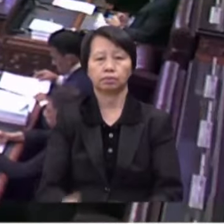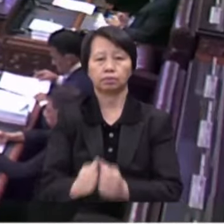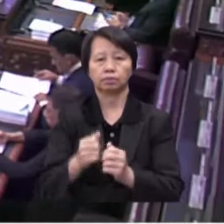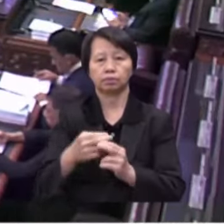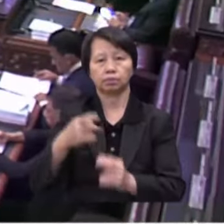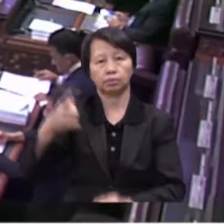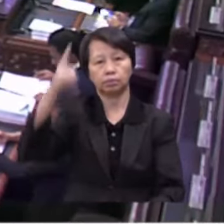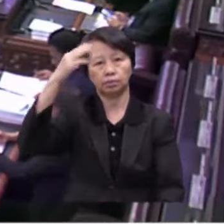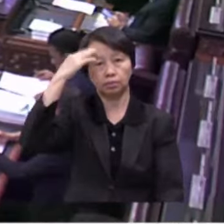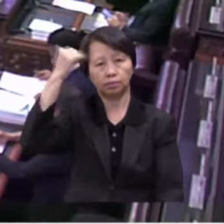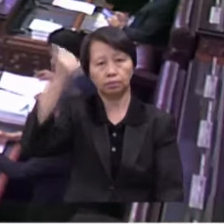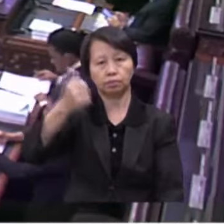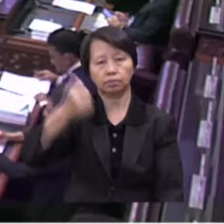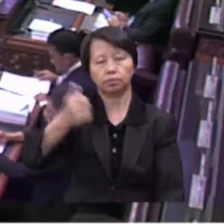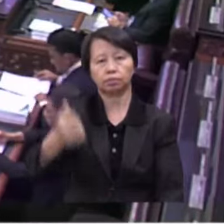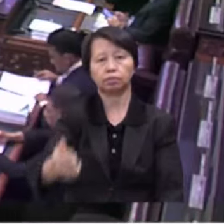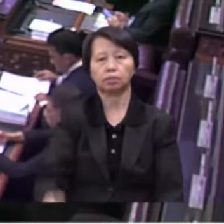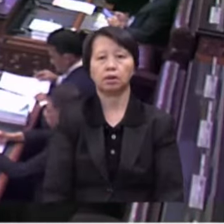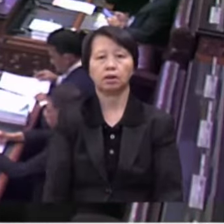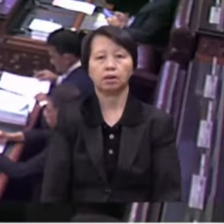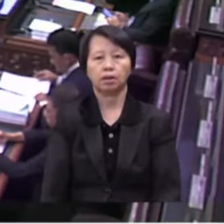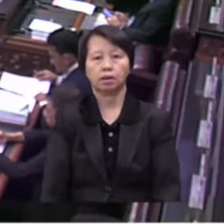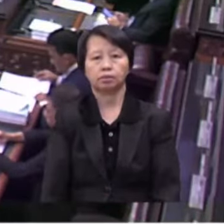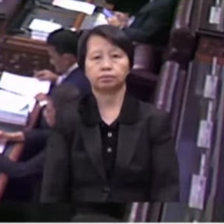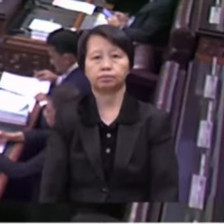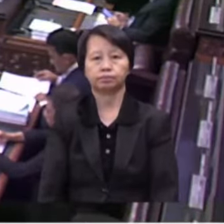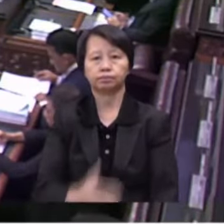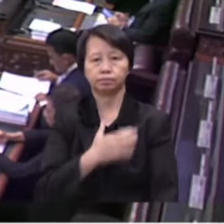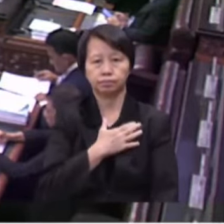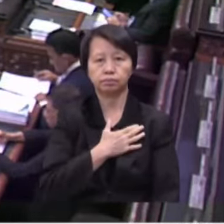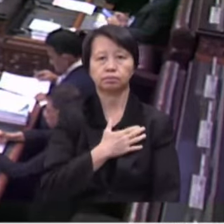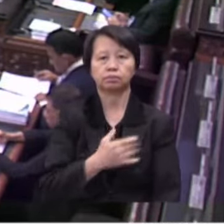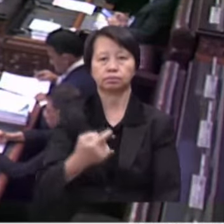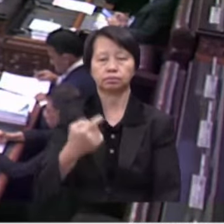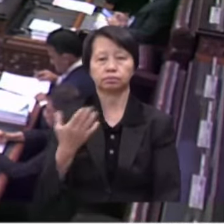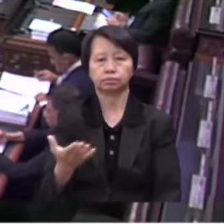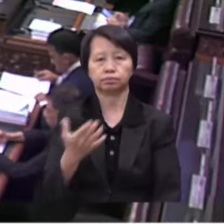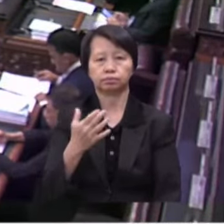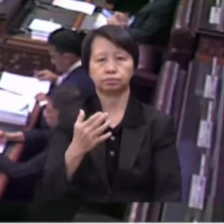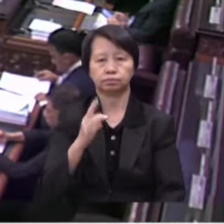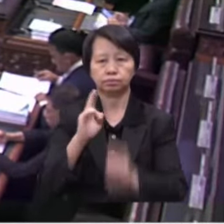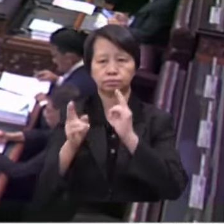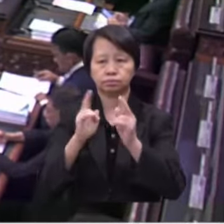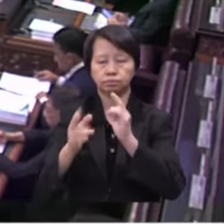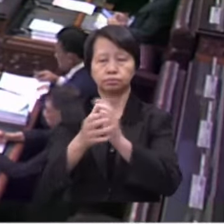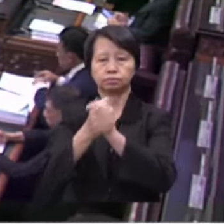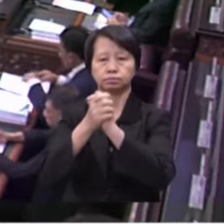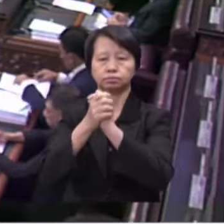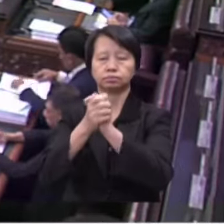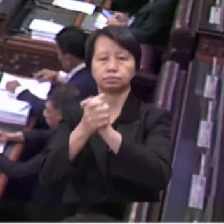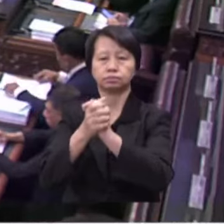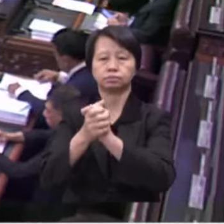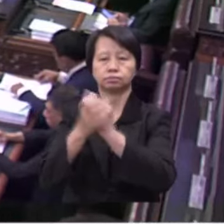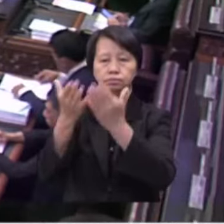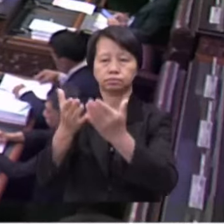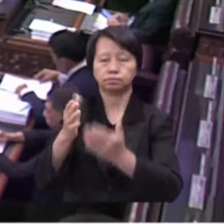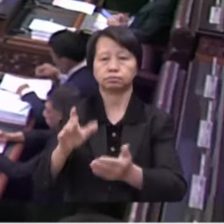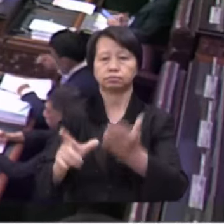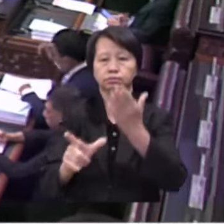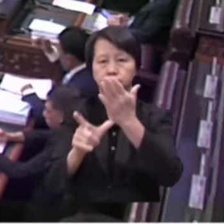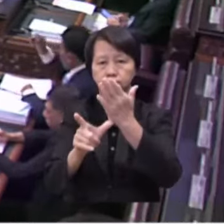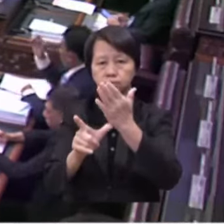Assalamualaikum warahmatullahi wabarakatuh salam sejahtera jangan mengucapkan Tania kepada